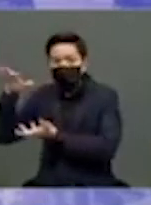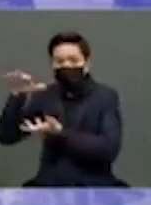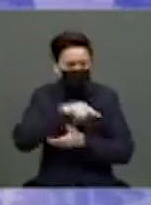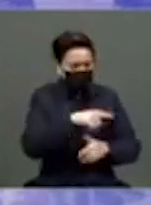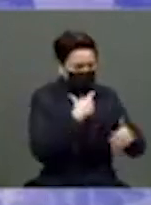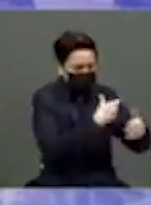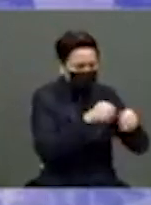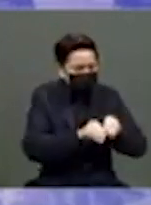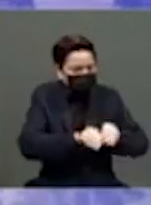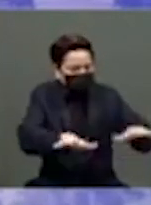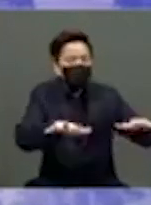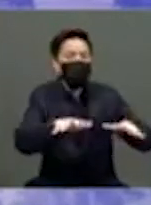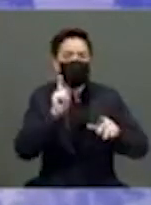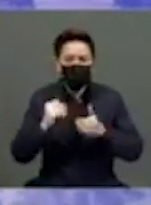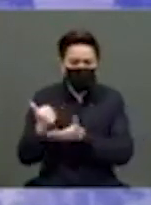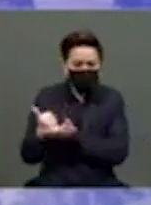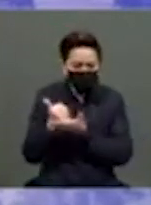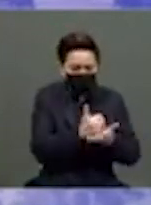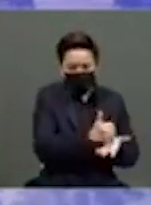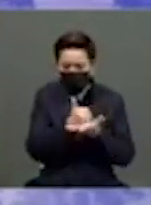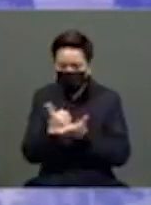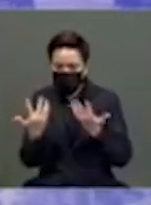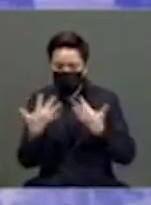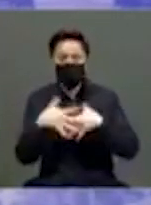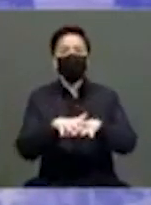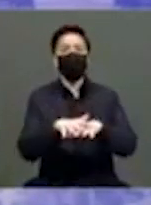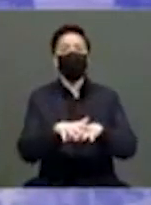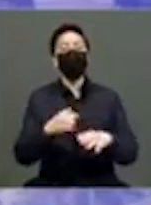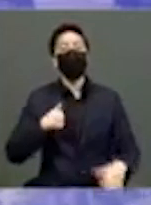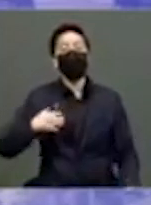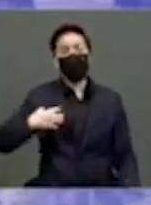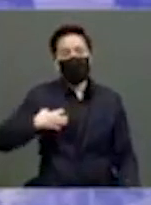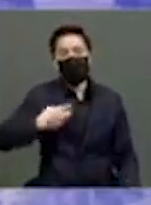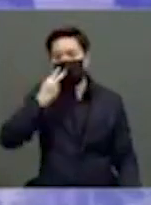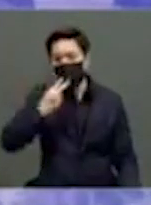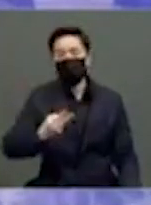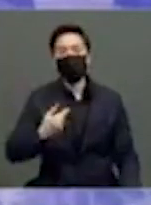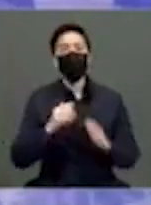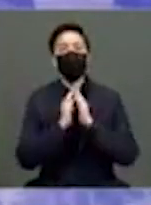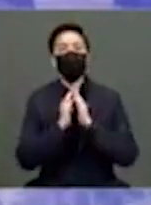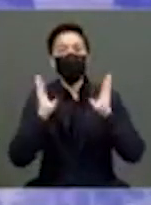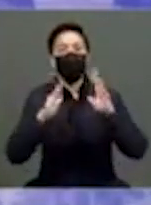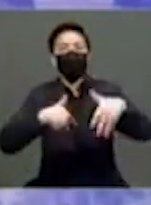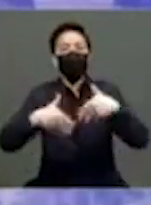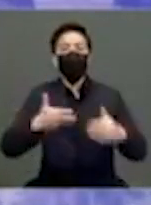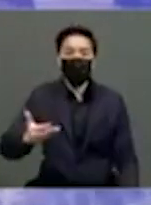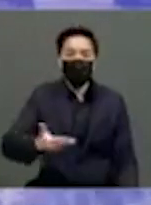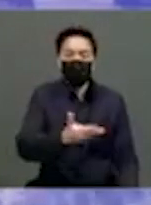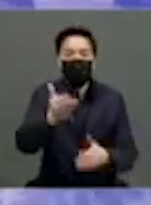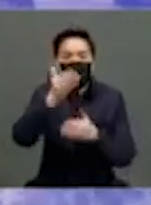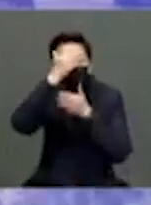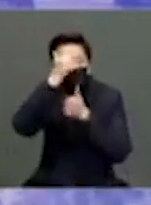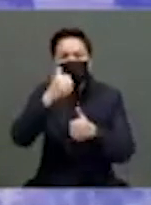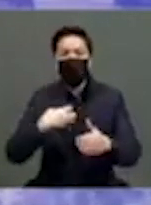ก็ต้องพึ่งพาอาศัยกันนะครับนี่คือสิ่งที่เป็นภาพที่เราอยากจะได้เห็นแล้วก็ฝากขอบพระคุณพี่น้องประชาชนที่ที่ให้ความ